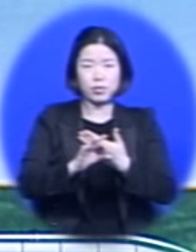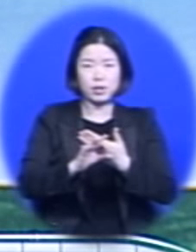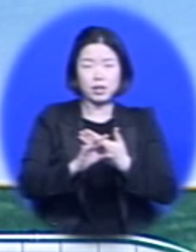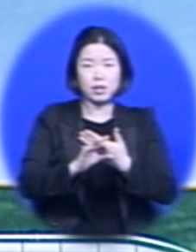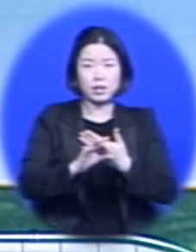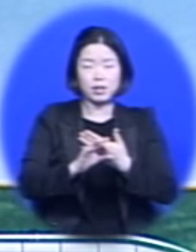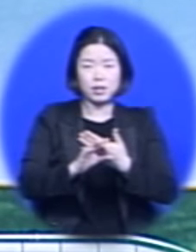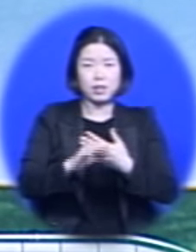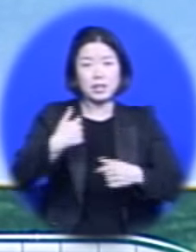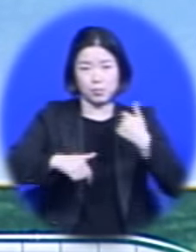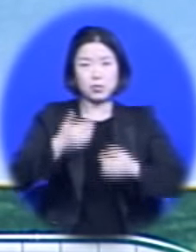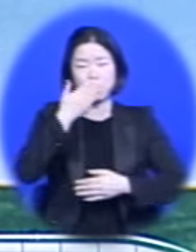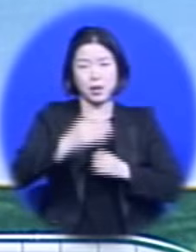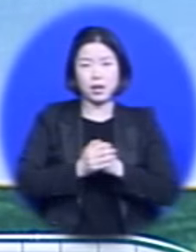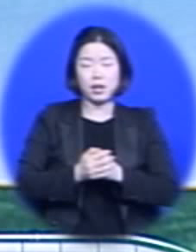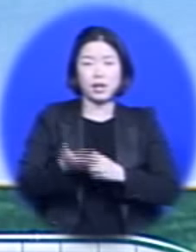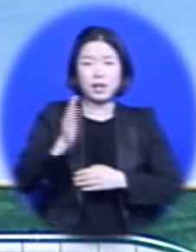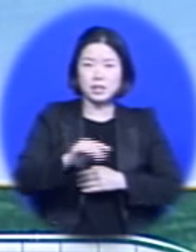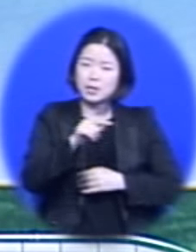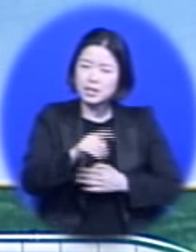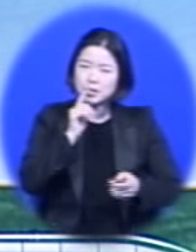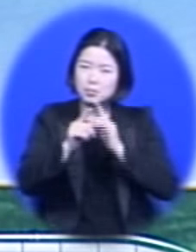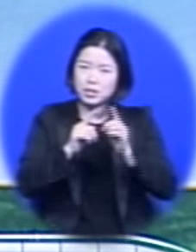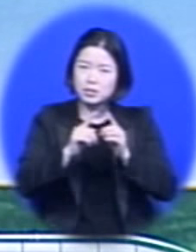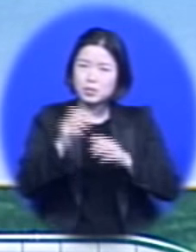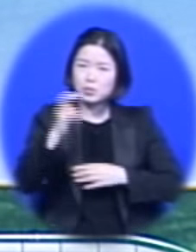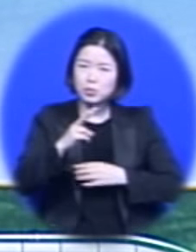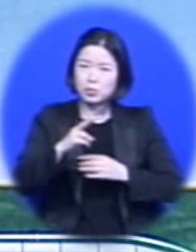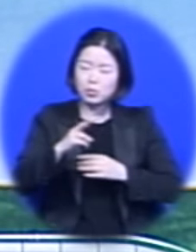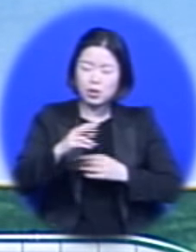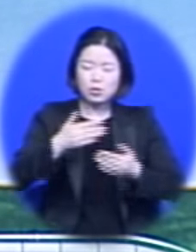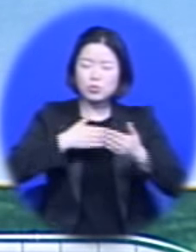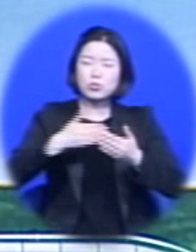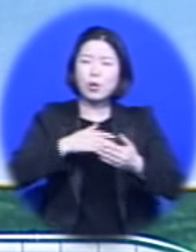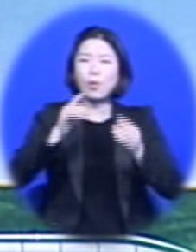그러나 이 말씀은 또 한편으로는 굉장히 두려운 말씀입니다.